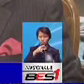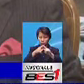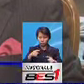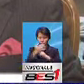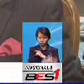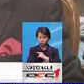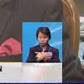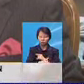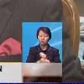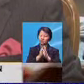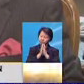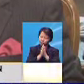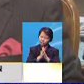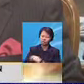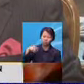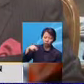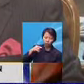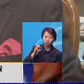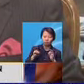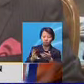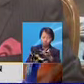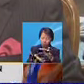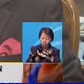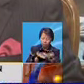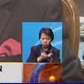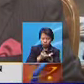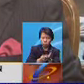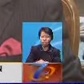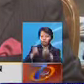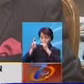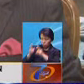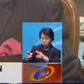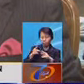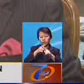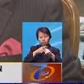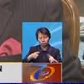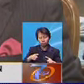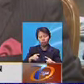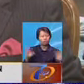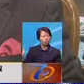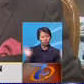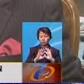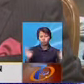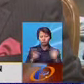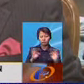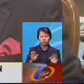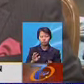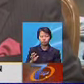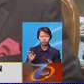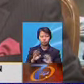supaya berkualiti apabila berbahas, menghormati Dewan dan jangan